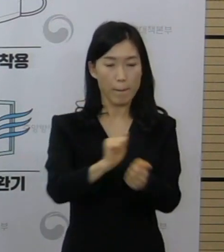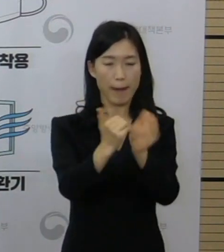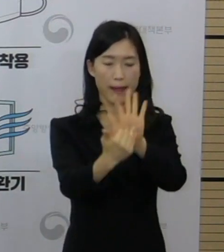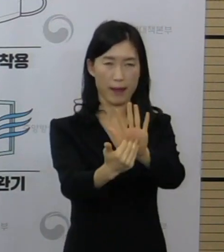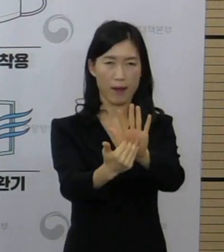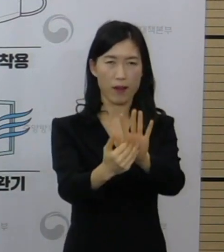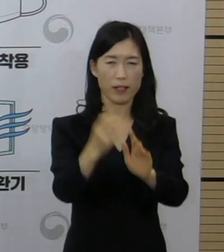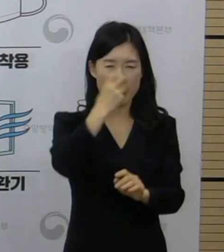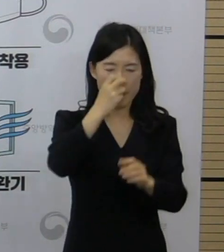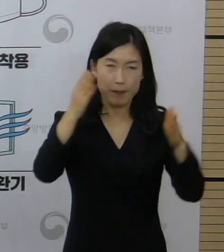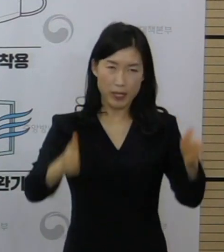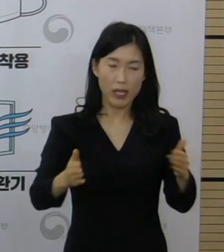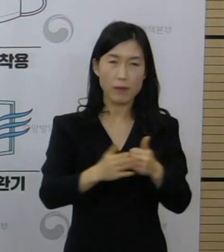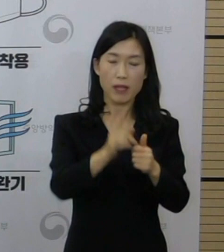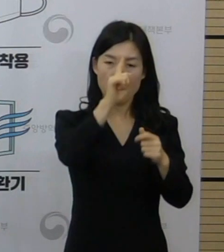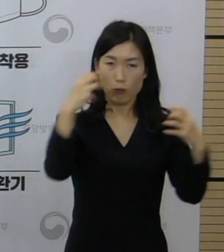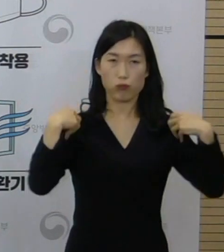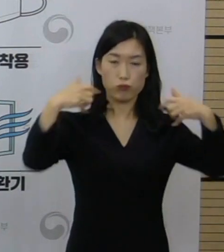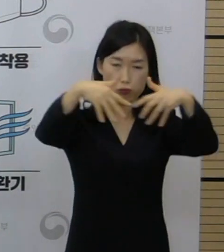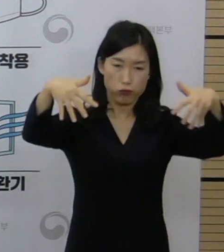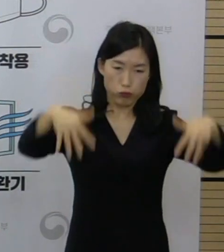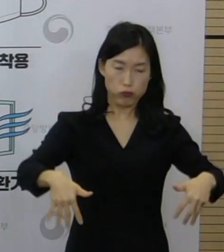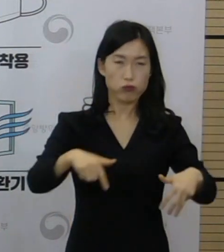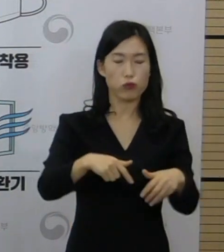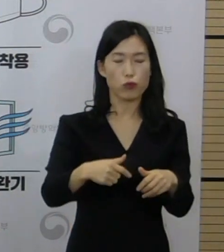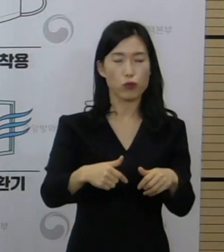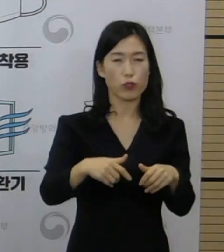점검, 부처별 소관 시설 점검,